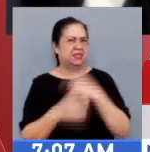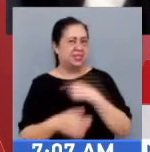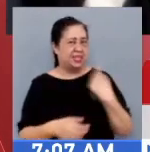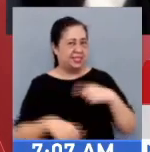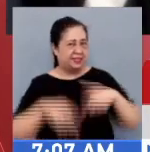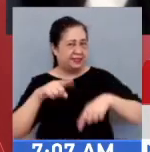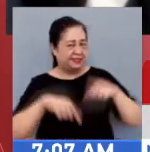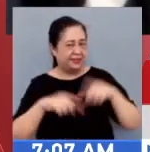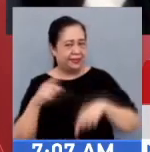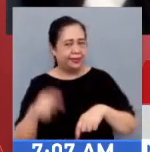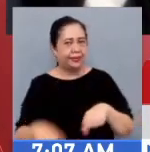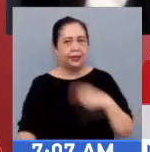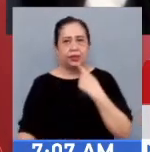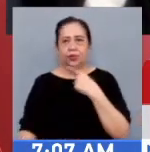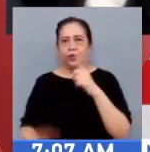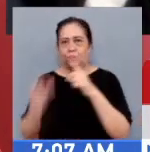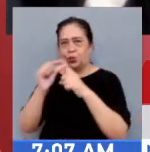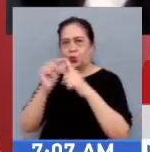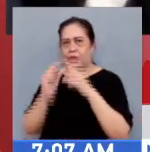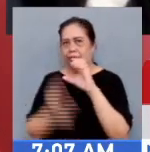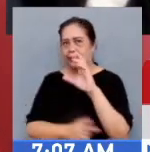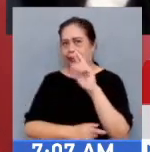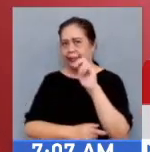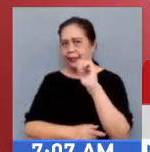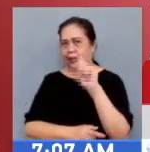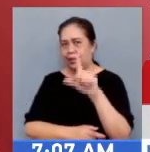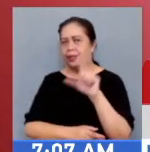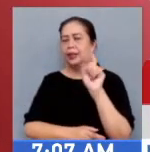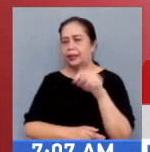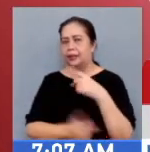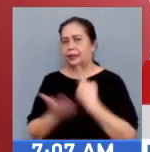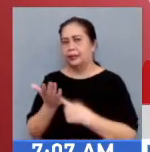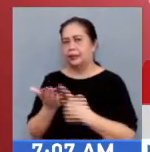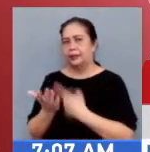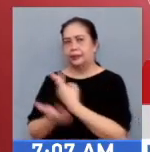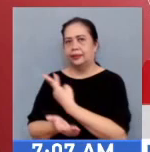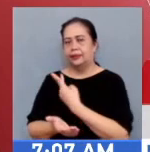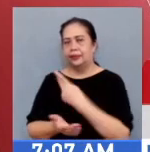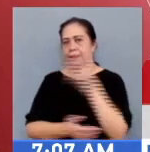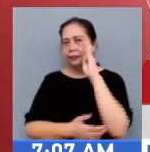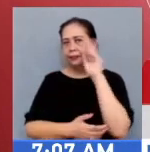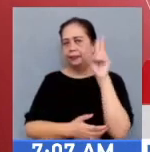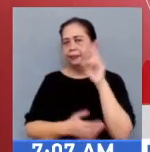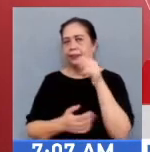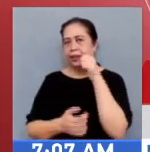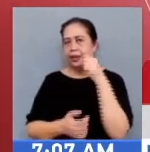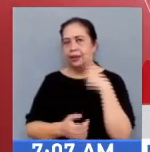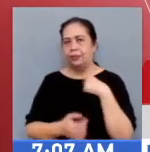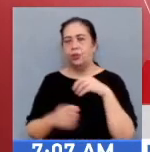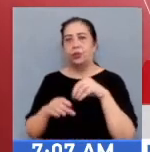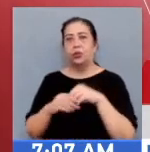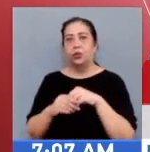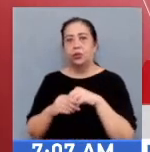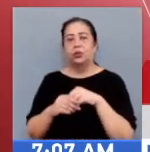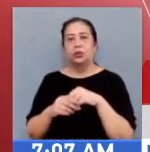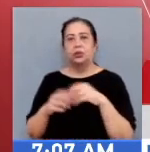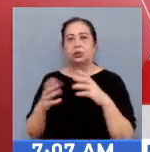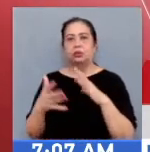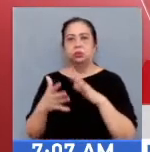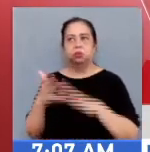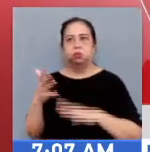mentioned the magic word, critical. Yan ang isa sa mga napag-usapan namin ni President Marcos kahapon sa sobrang haba ng usap